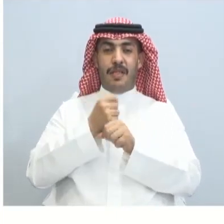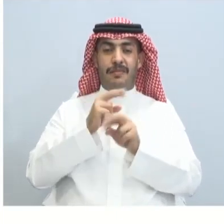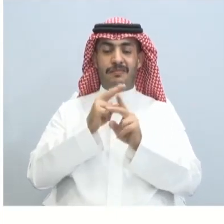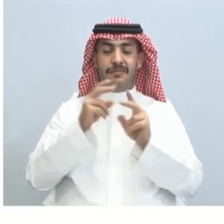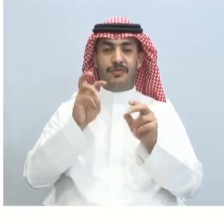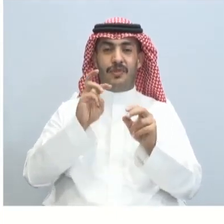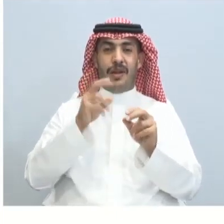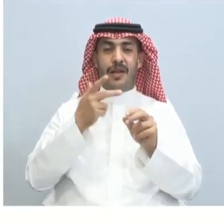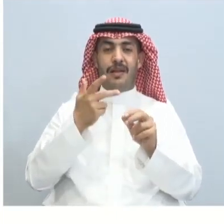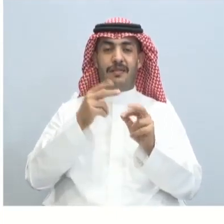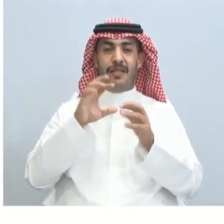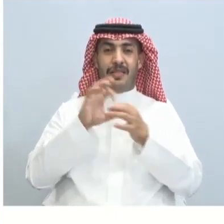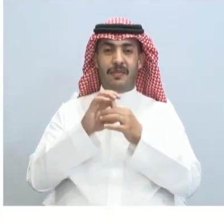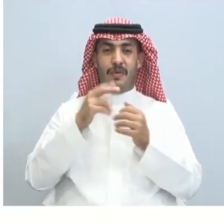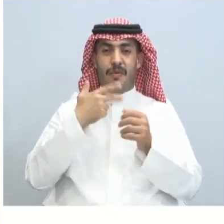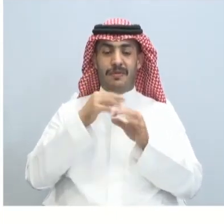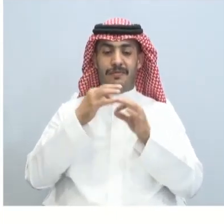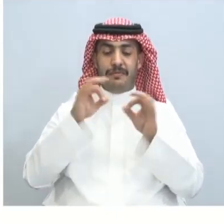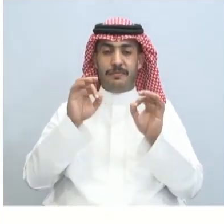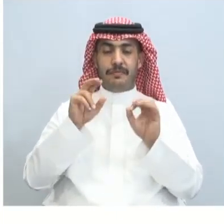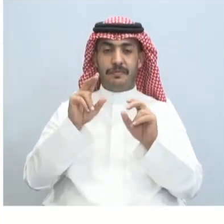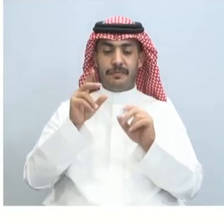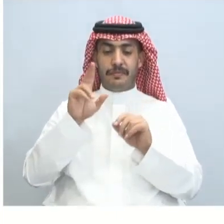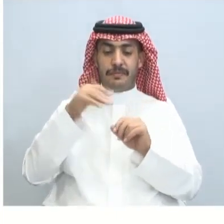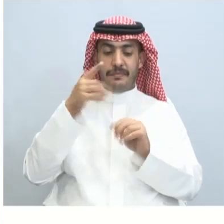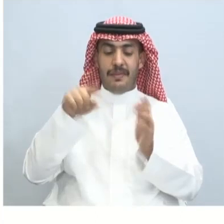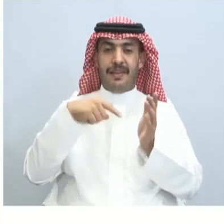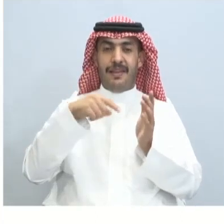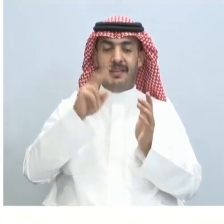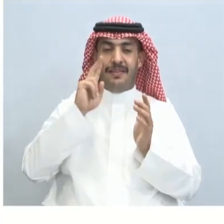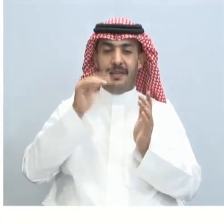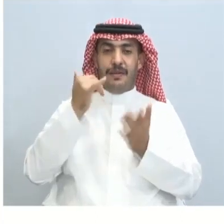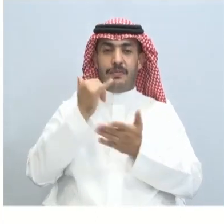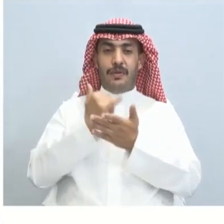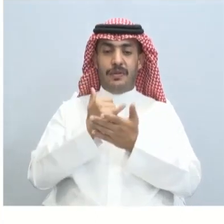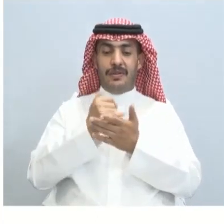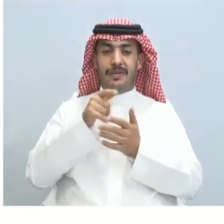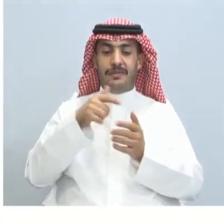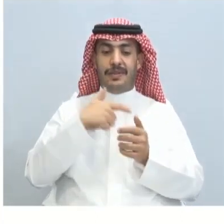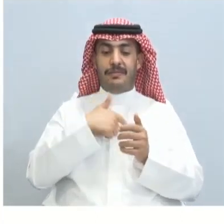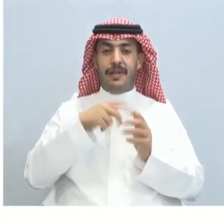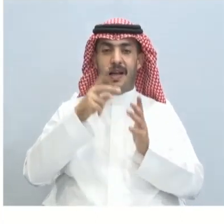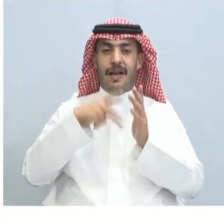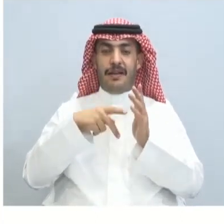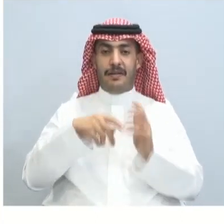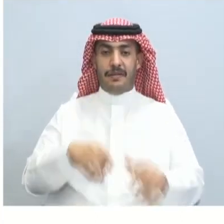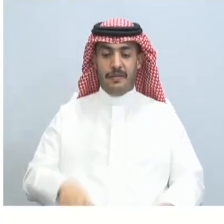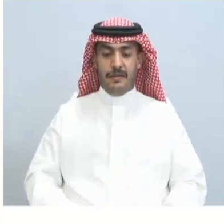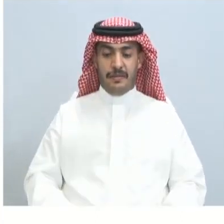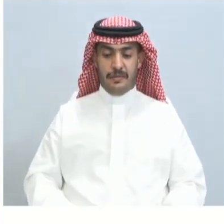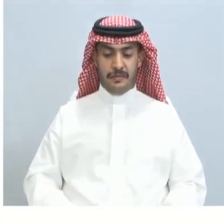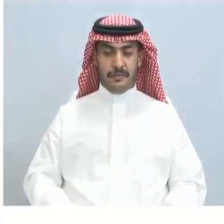الشركات قرارات اتفاقيات وغيره بعد ذلك يتم التوقيع كما ذكرنا في المسؤول وهذا هو شكل القرار لا يمكن ان